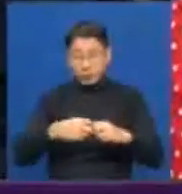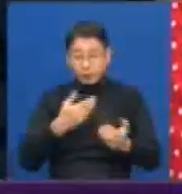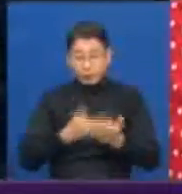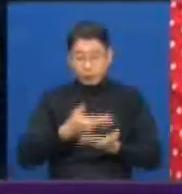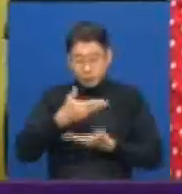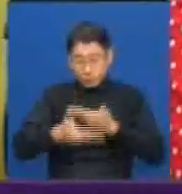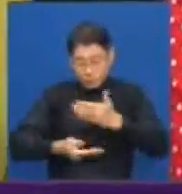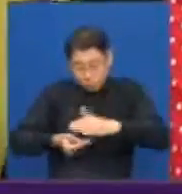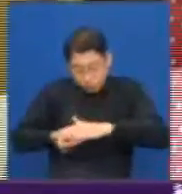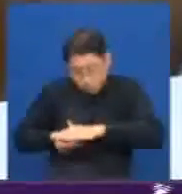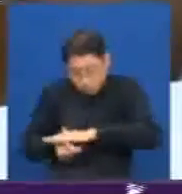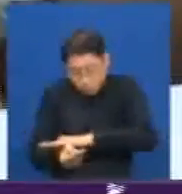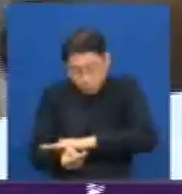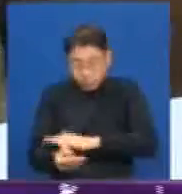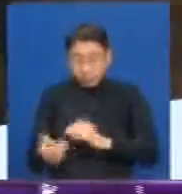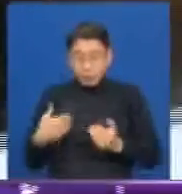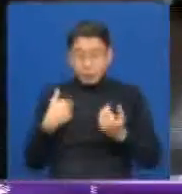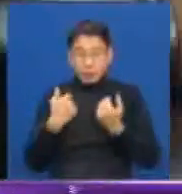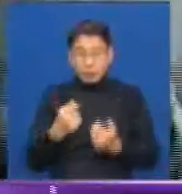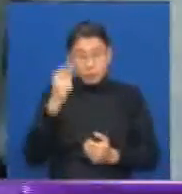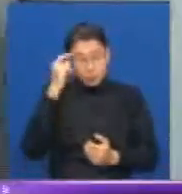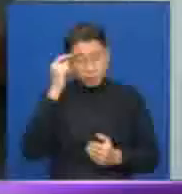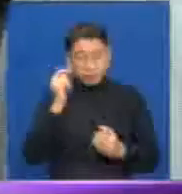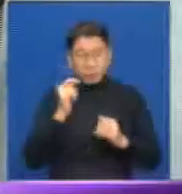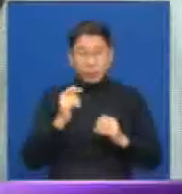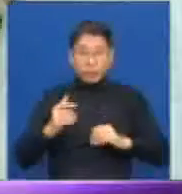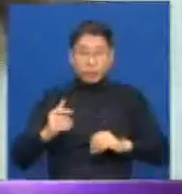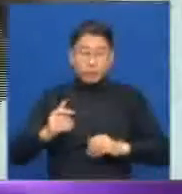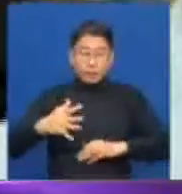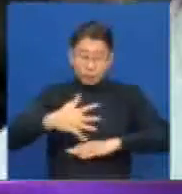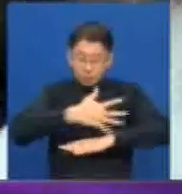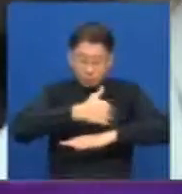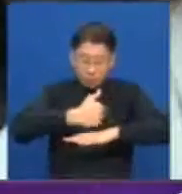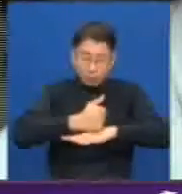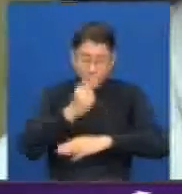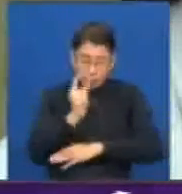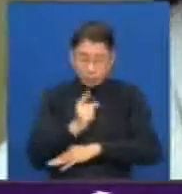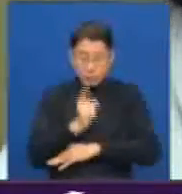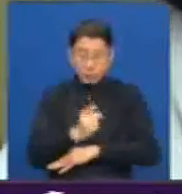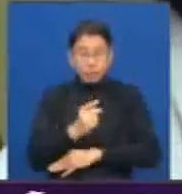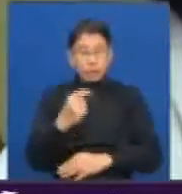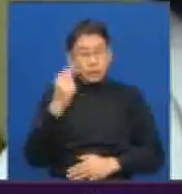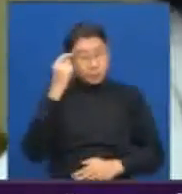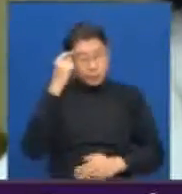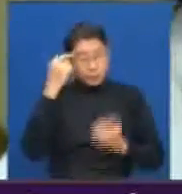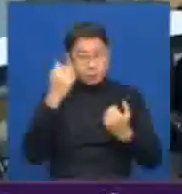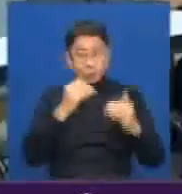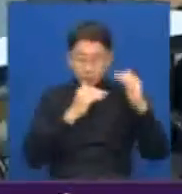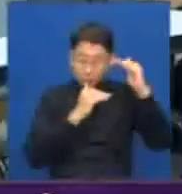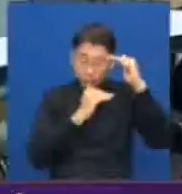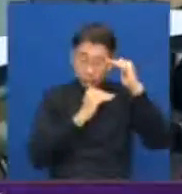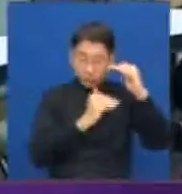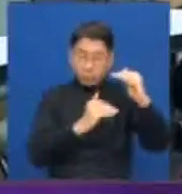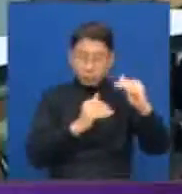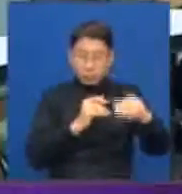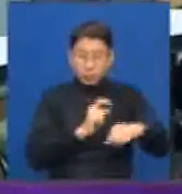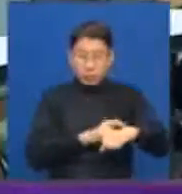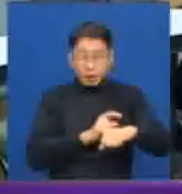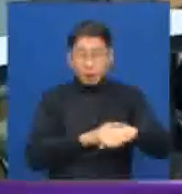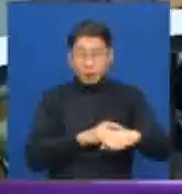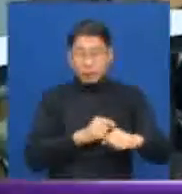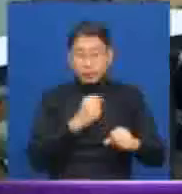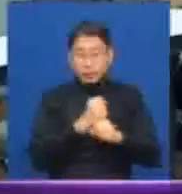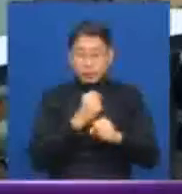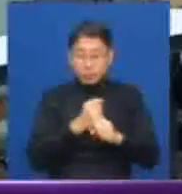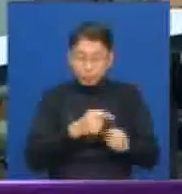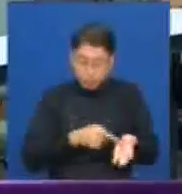เสียงการทำให้พรรคการเมืองเป็นของประชาชนอย่างแท้จริงไม่ใช่ของคนใดคนหนึ่งแต่ก็ยังไม่มีการกำหนดกรอบว่าจะให้กกต.จัดทำ